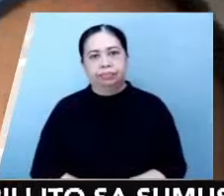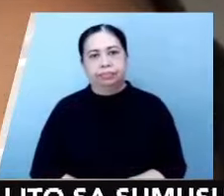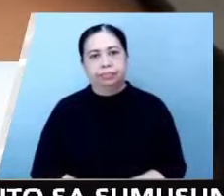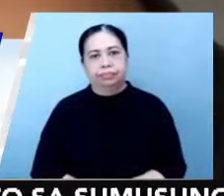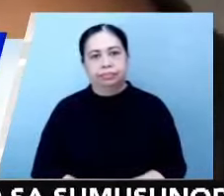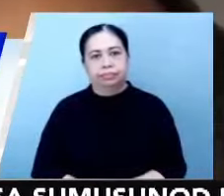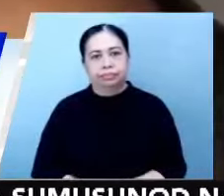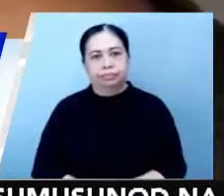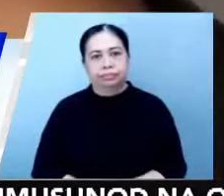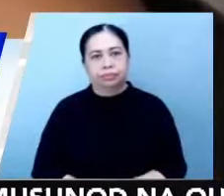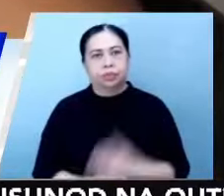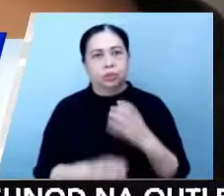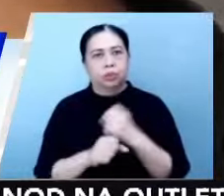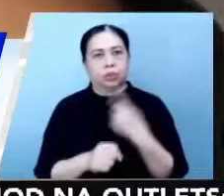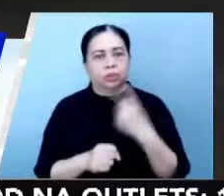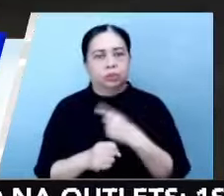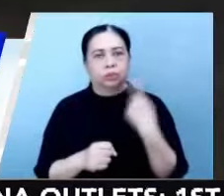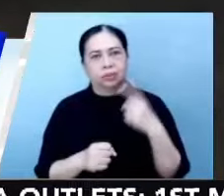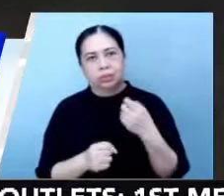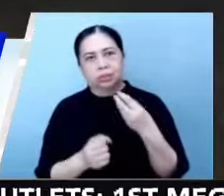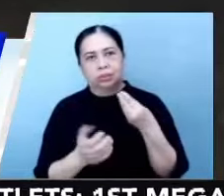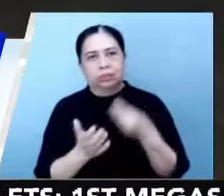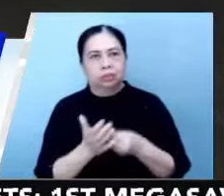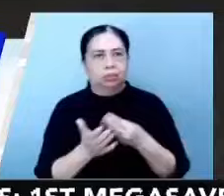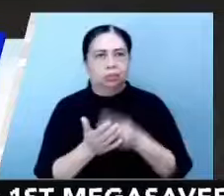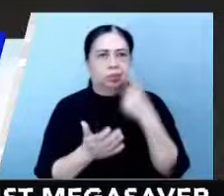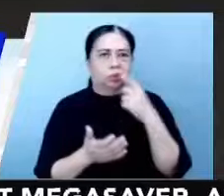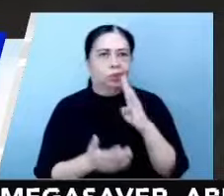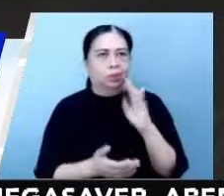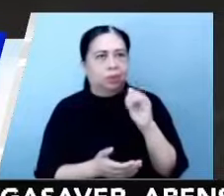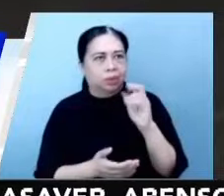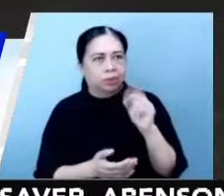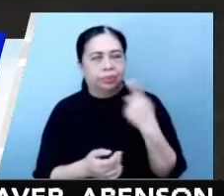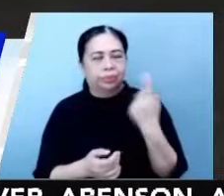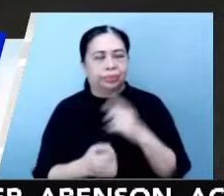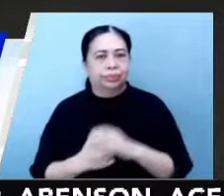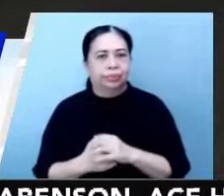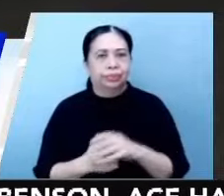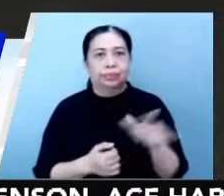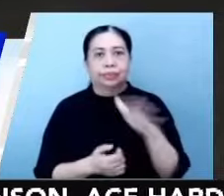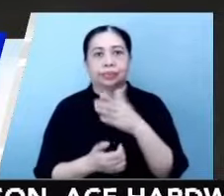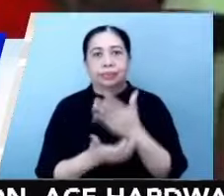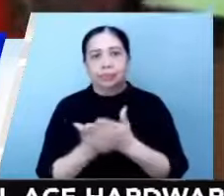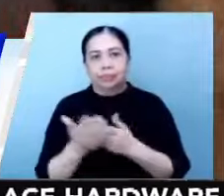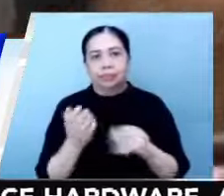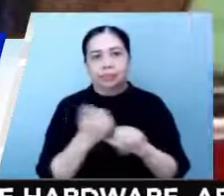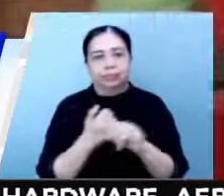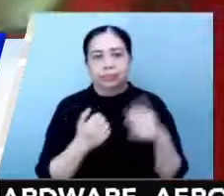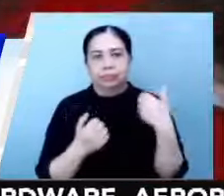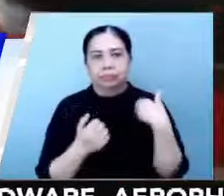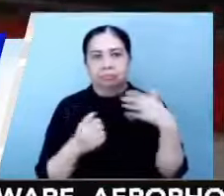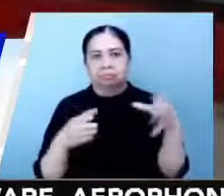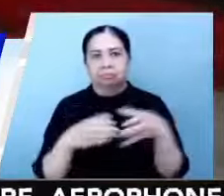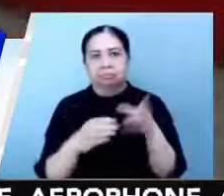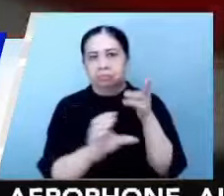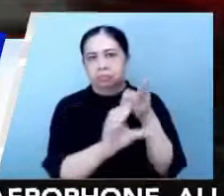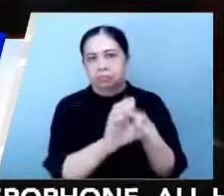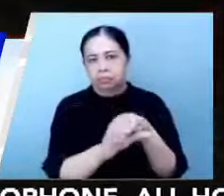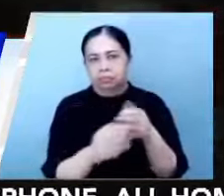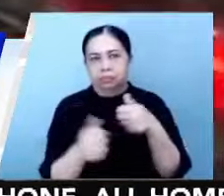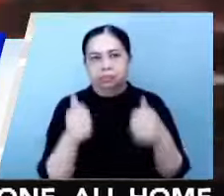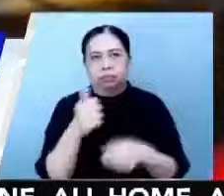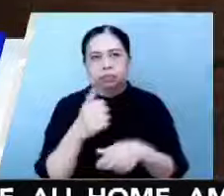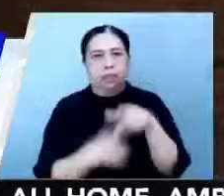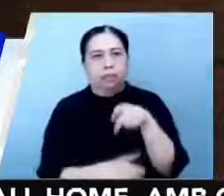ng pambaon. Ilan lang sila sa mga jeepney driver na hindi pa nagpapakonsolidate sa ilalim ng PUV